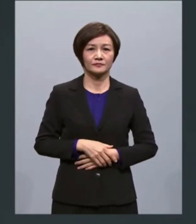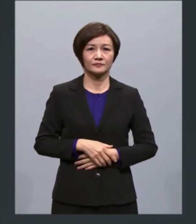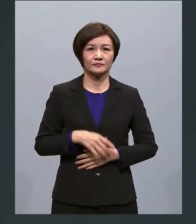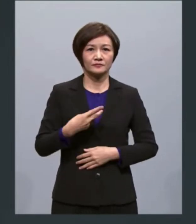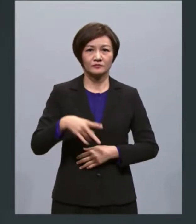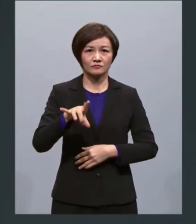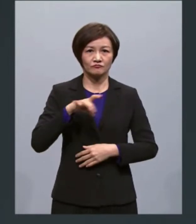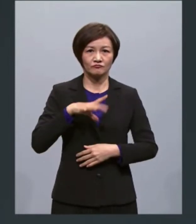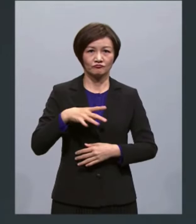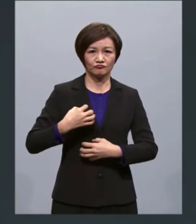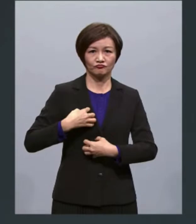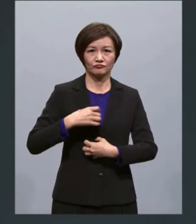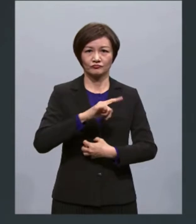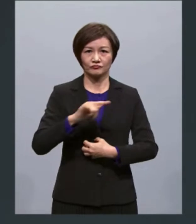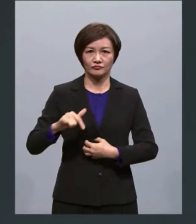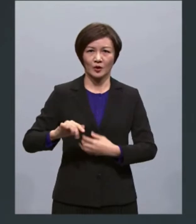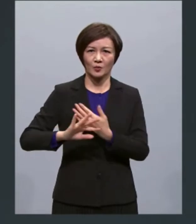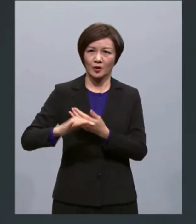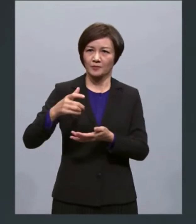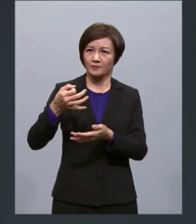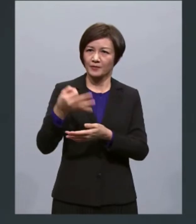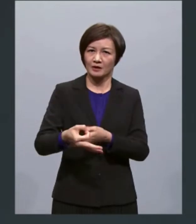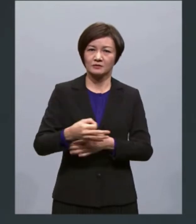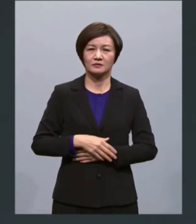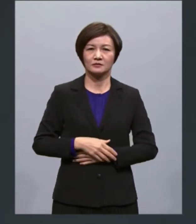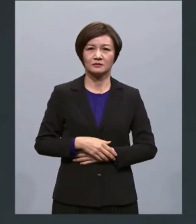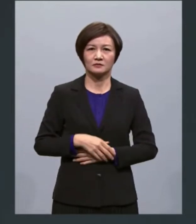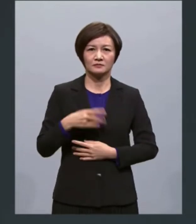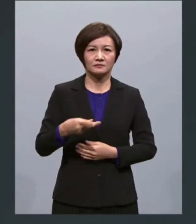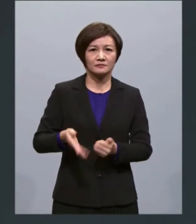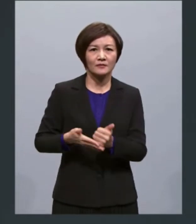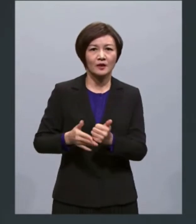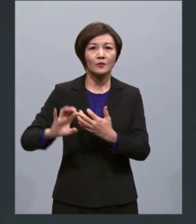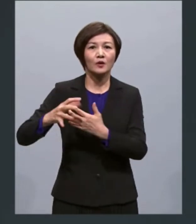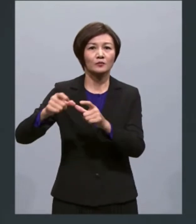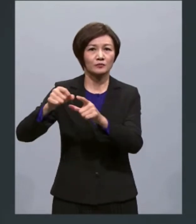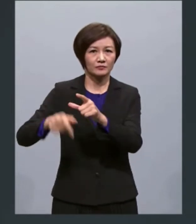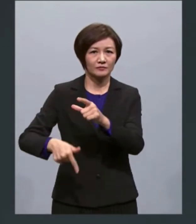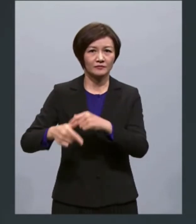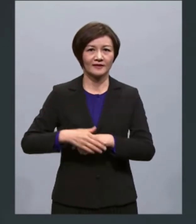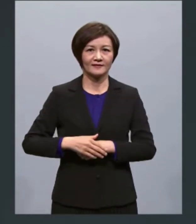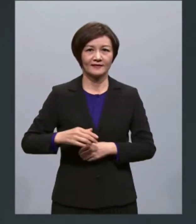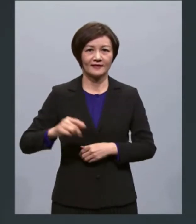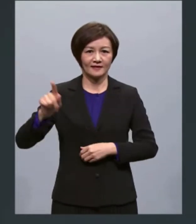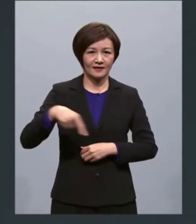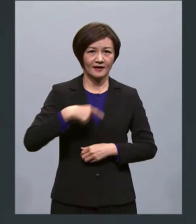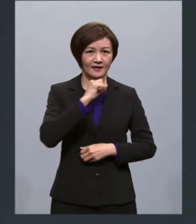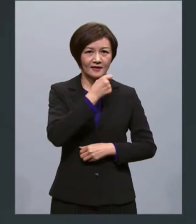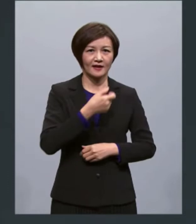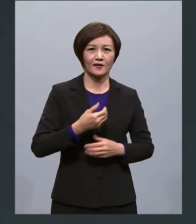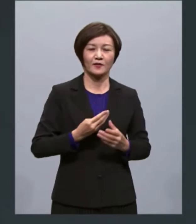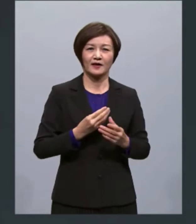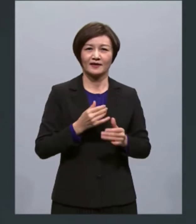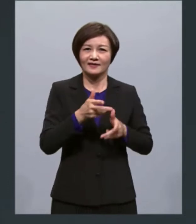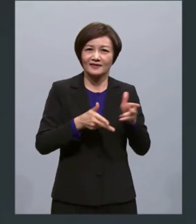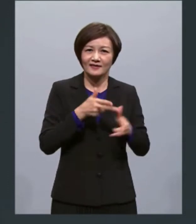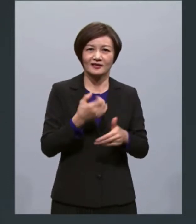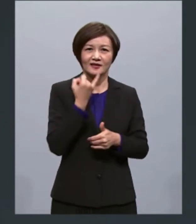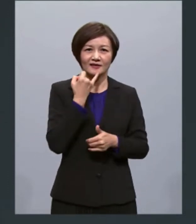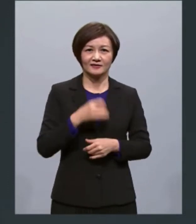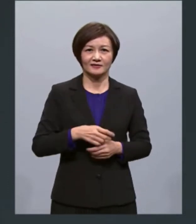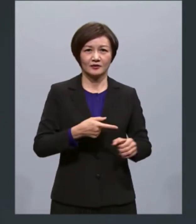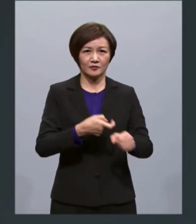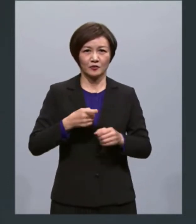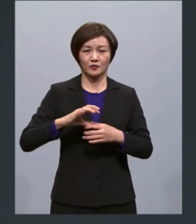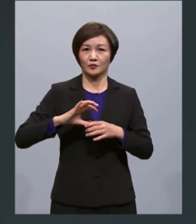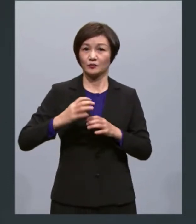着军购、外购的机会，来鼓励外国厂商在台湾生产，带动台湾的国